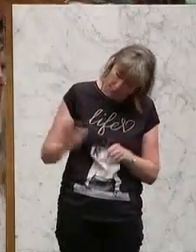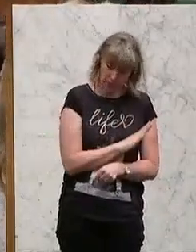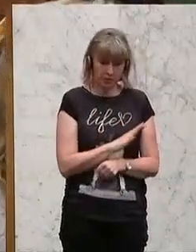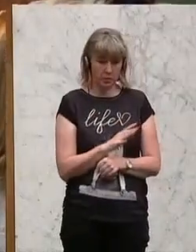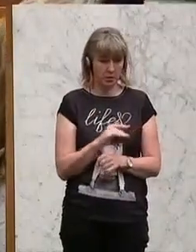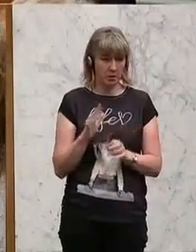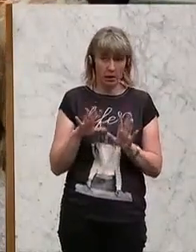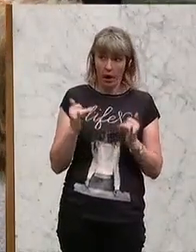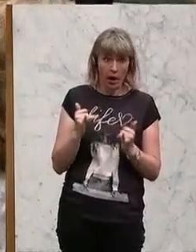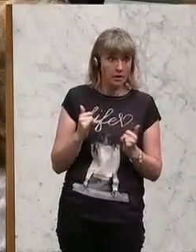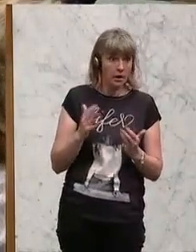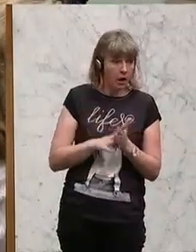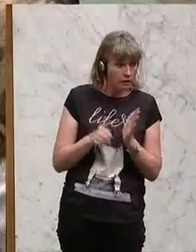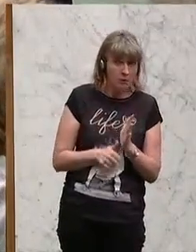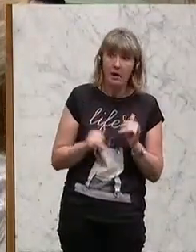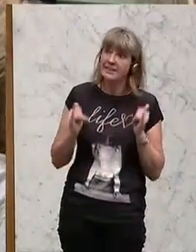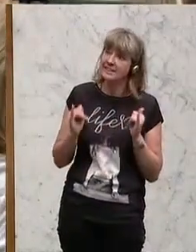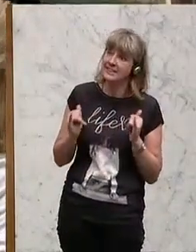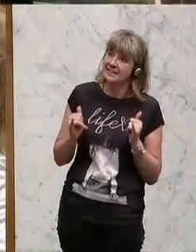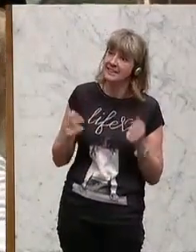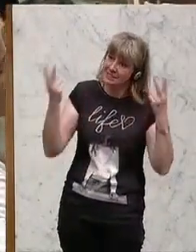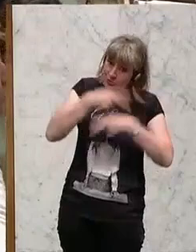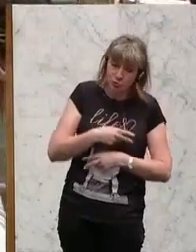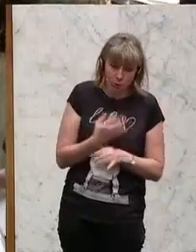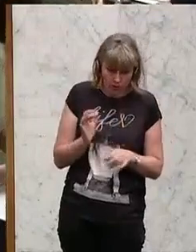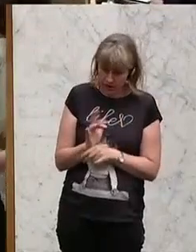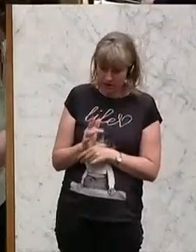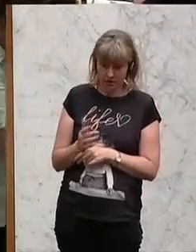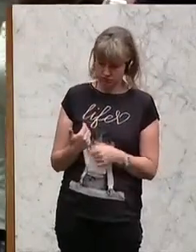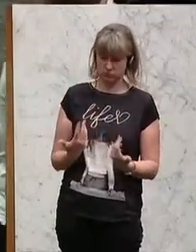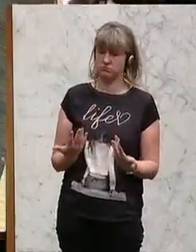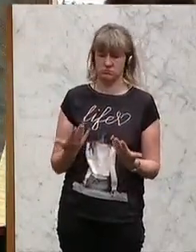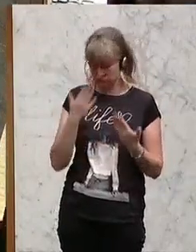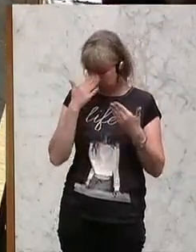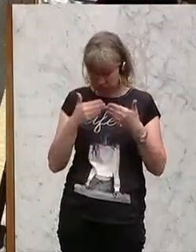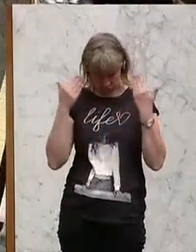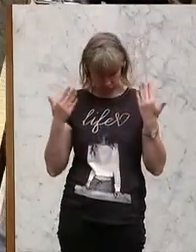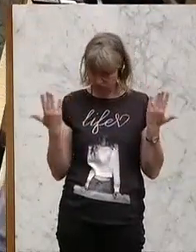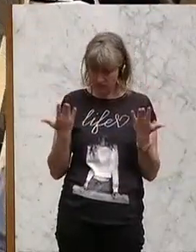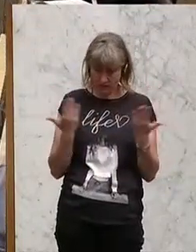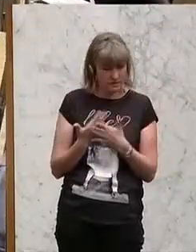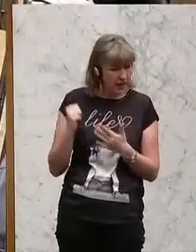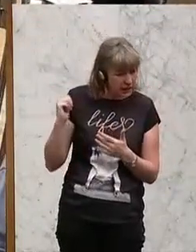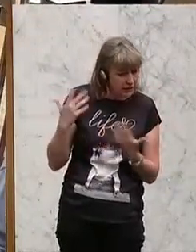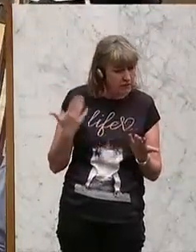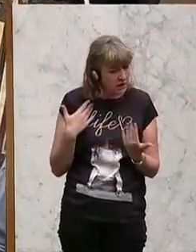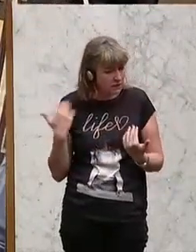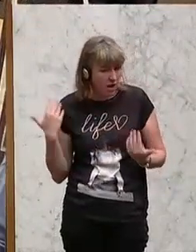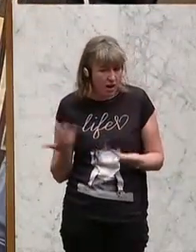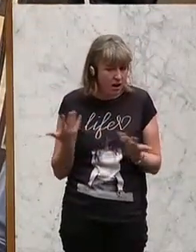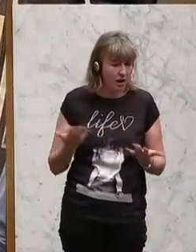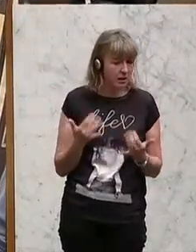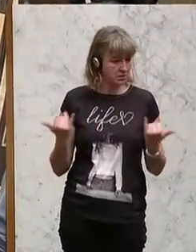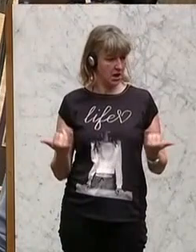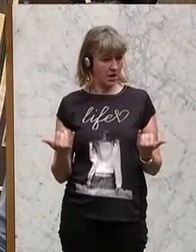zu kritiklosen Zustimmung gekommen sind. Und da fragt man sich schon, was ist da eigentlich im Hintergrund gelaufen? Umso mehr vor dem Aspekt,